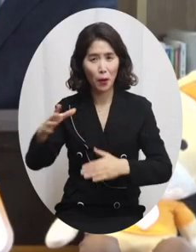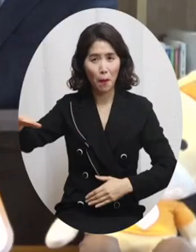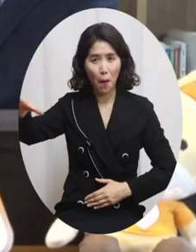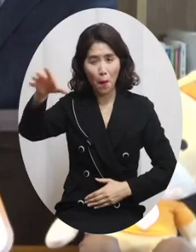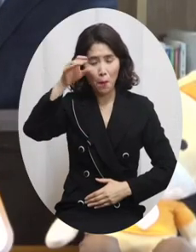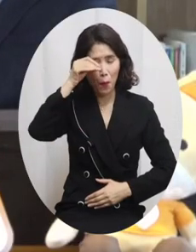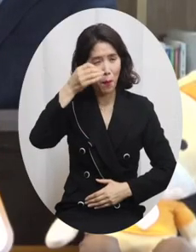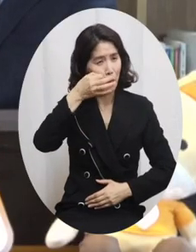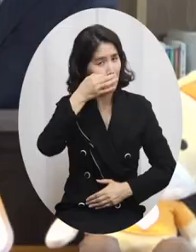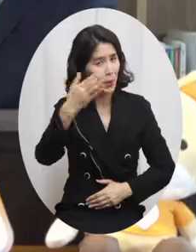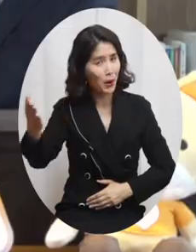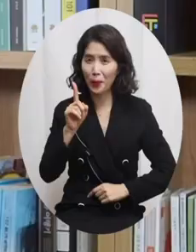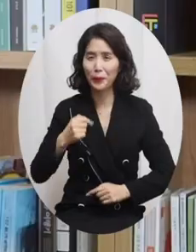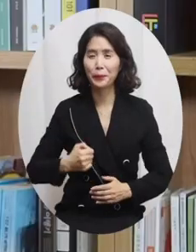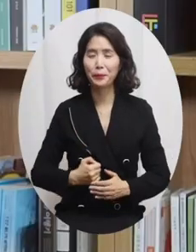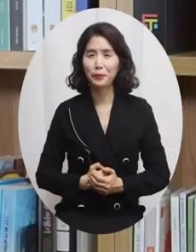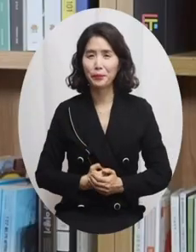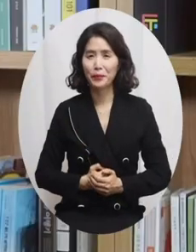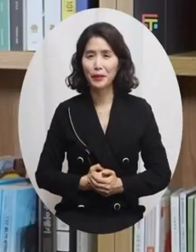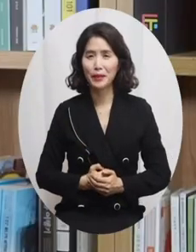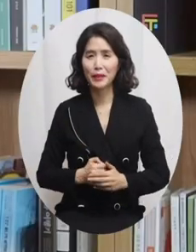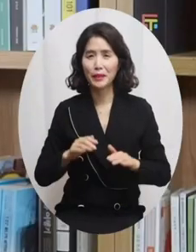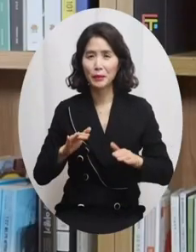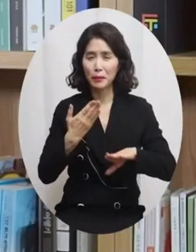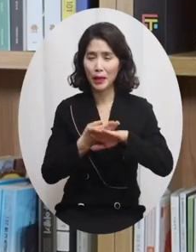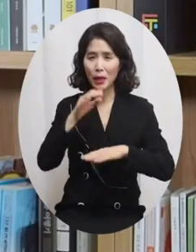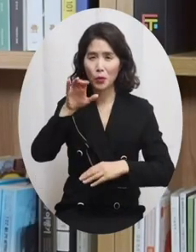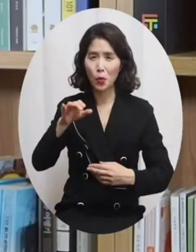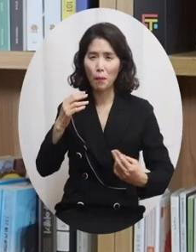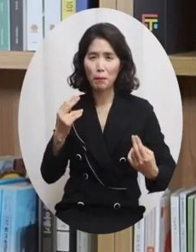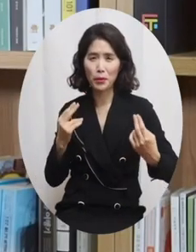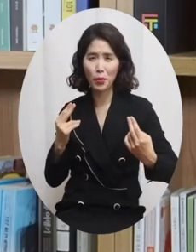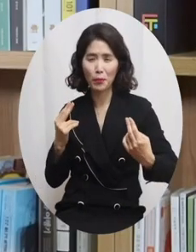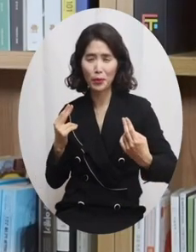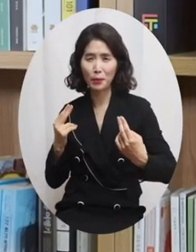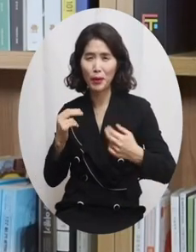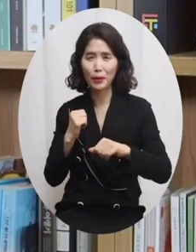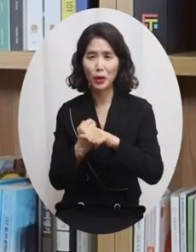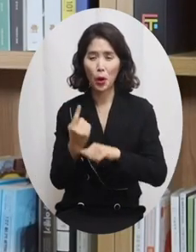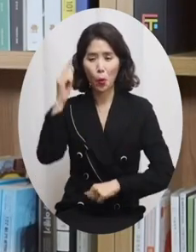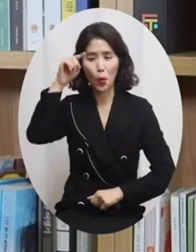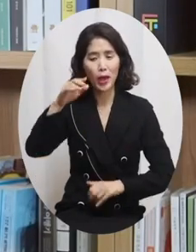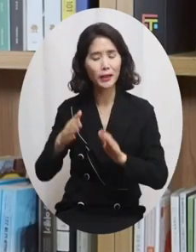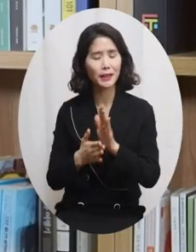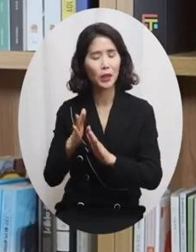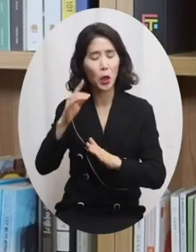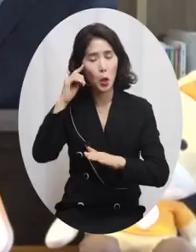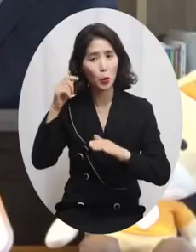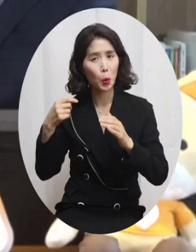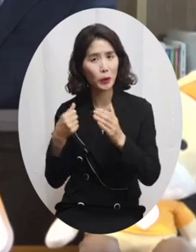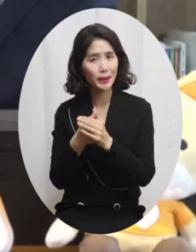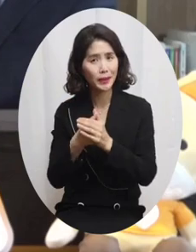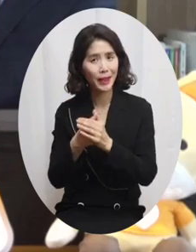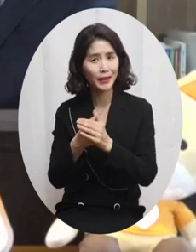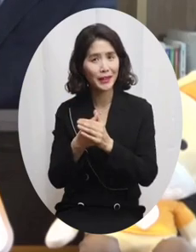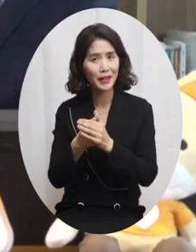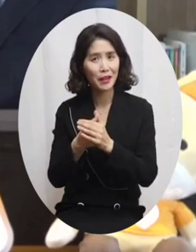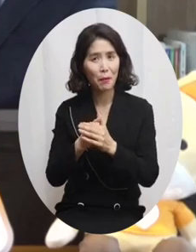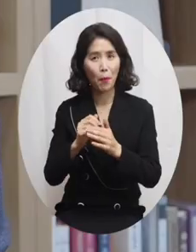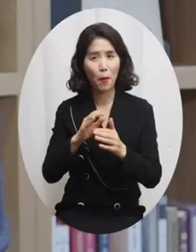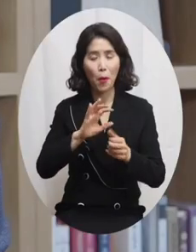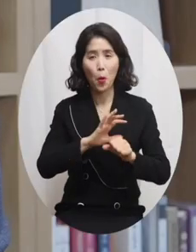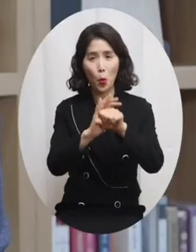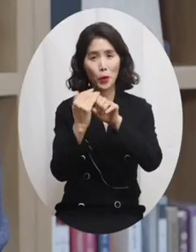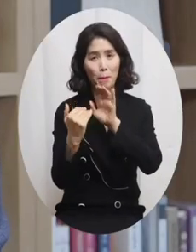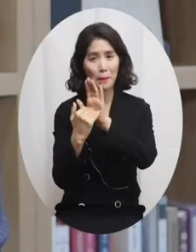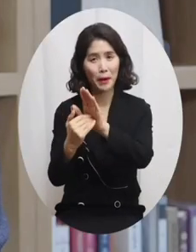한 몸에 받으시게 되셨던 유난히 이렇게 비교 우위에 있는 고양시만의 그 방역정책들이 몇 가지가 있는 걸로 알고 있는데